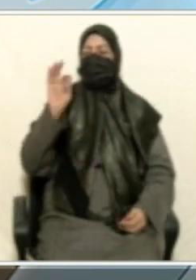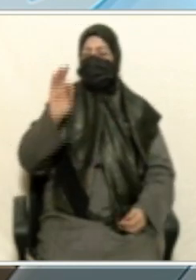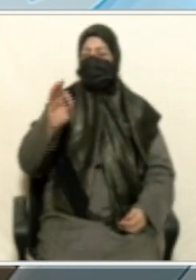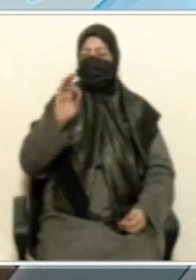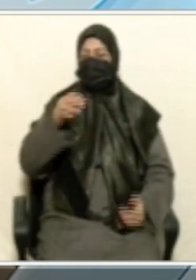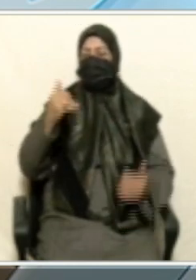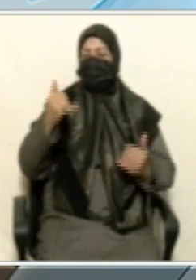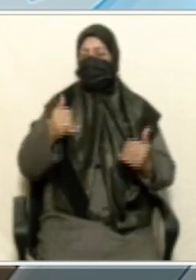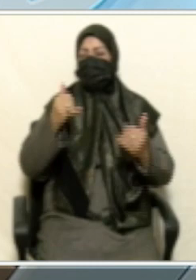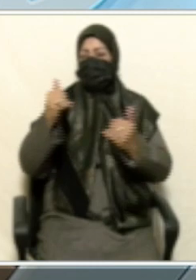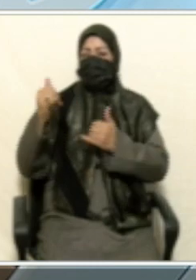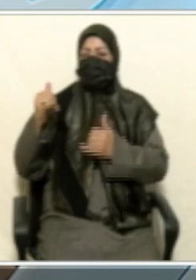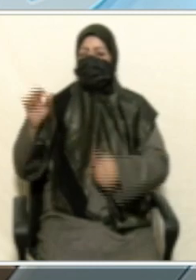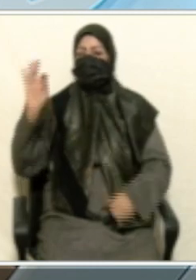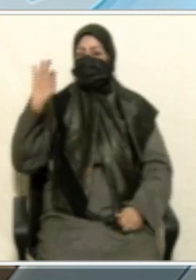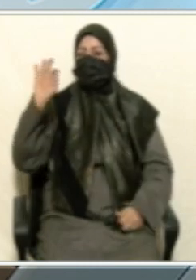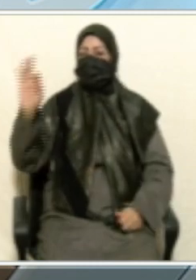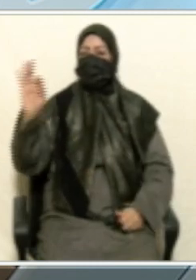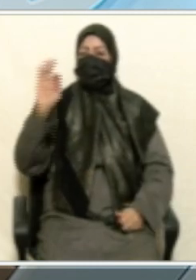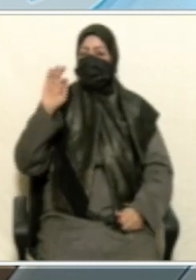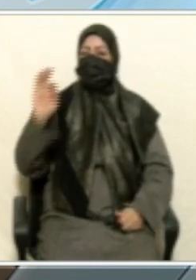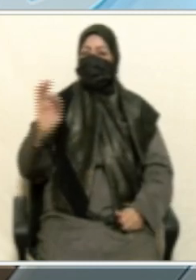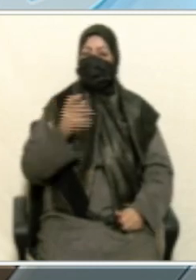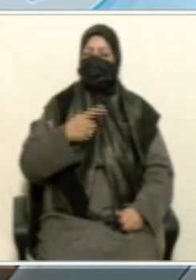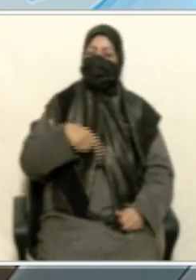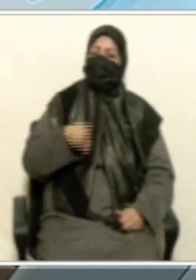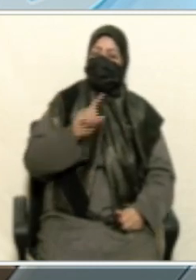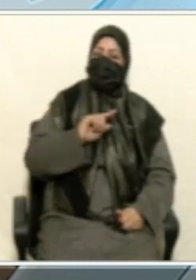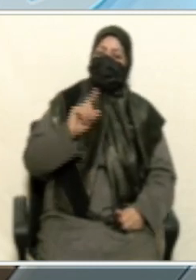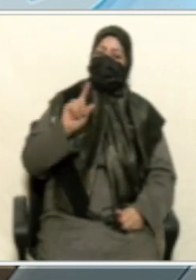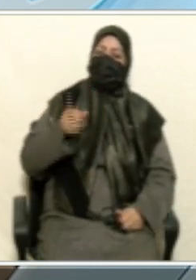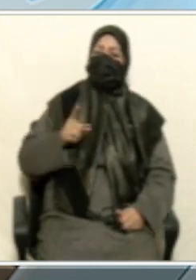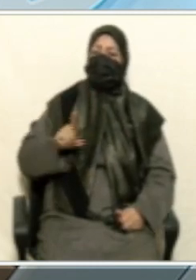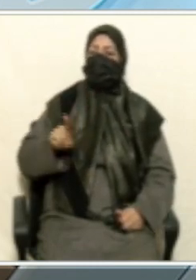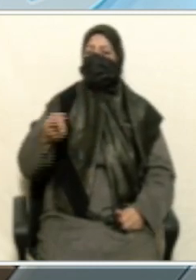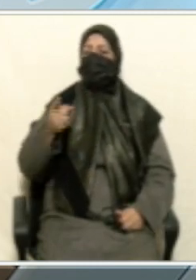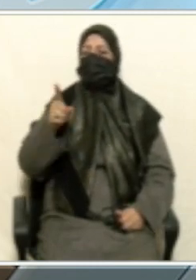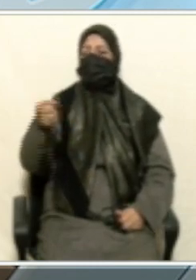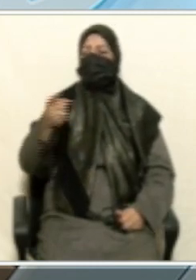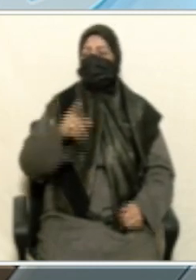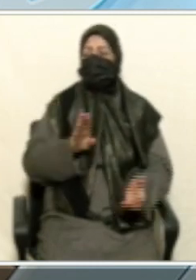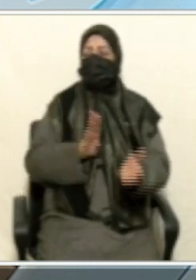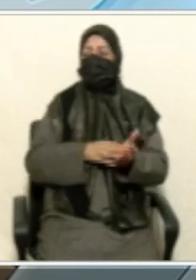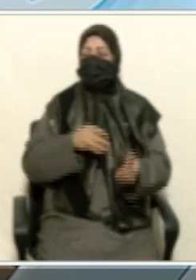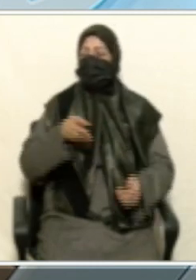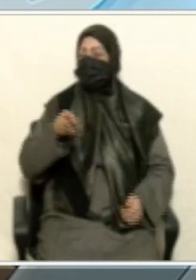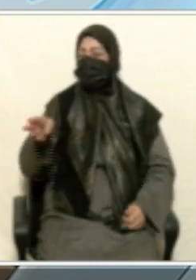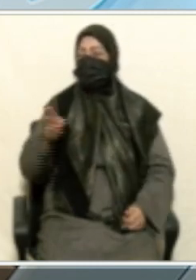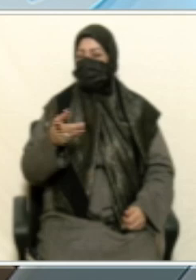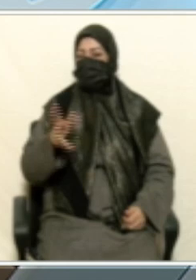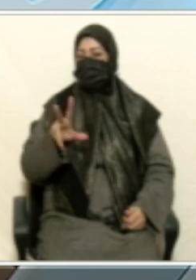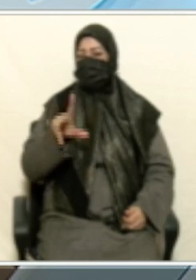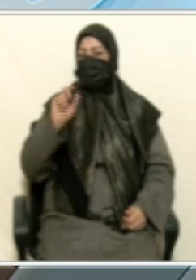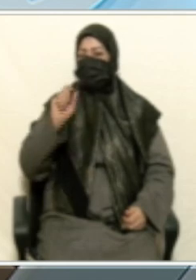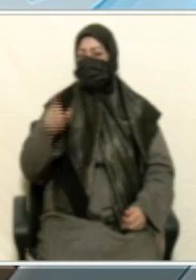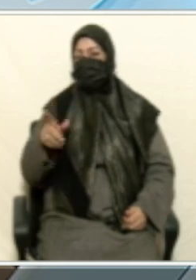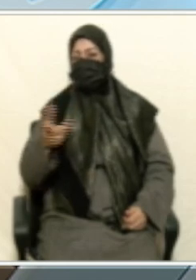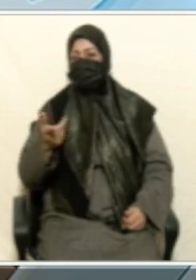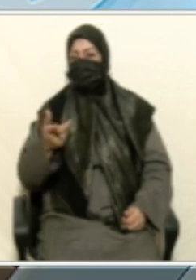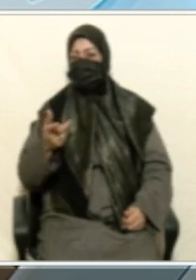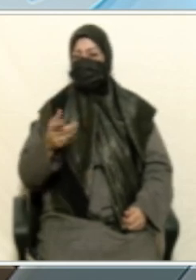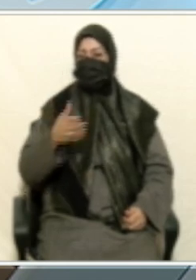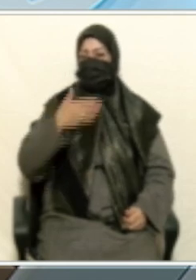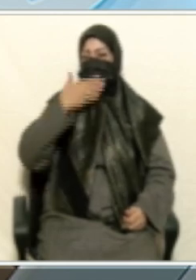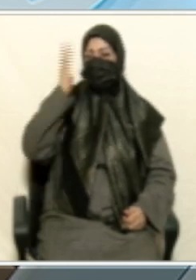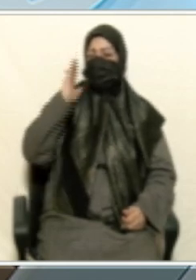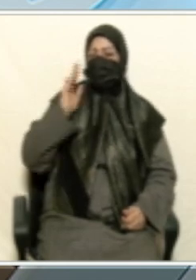أو أن تتهمها بأنها ساحرة، أو أن تتهمه بشيء يعني ينفر منه الناس ولا